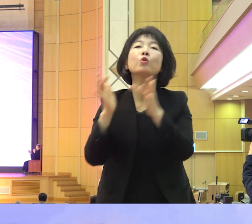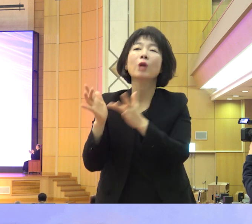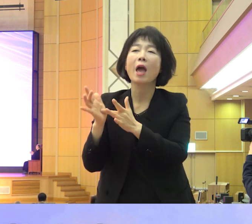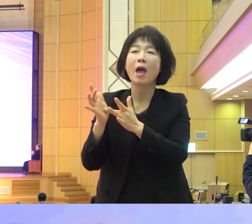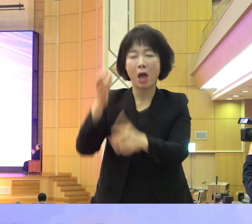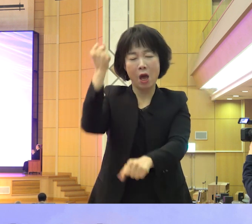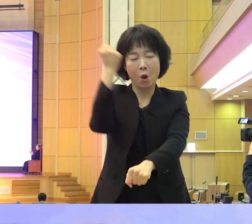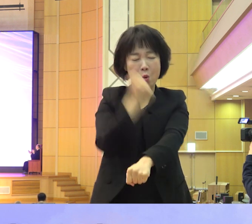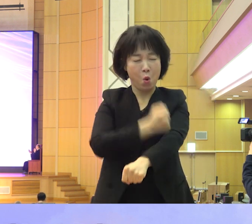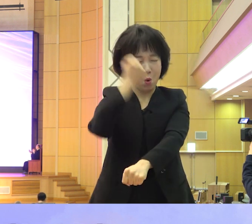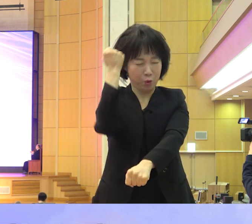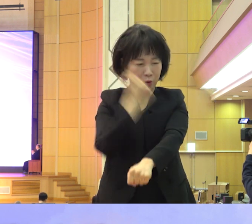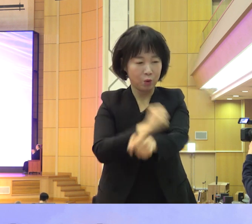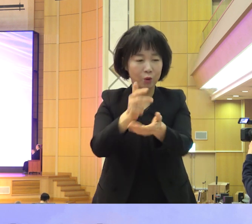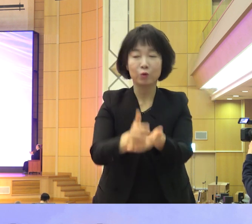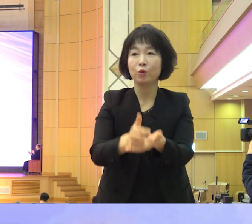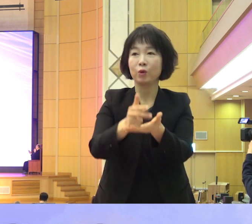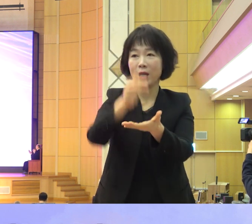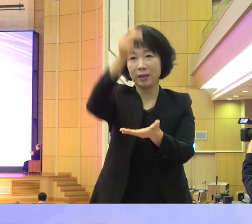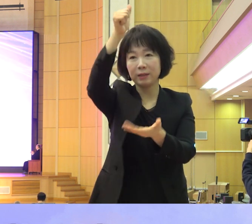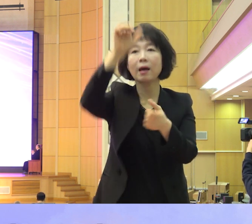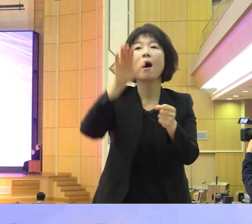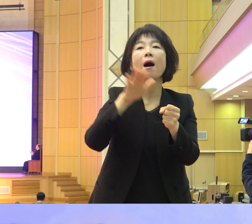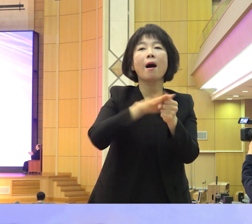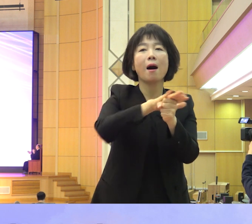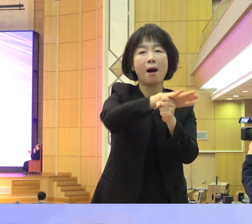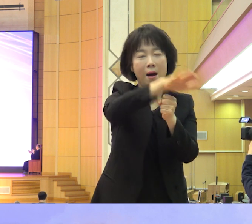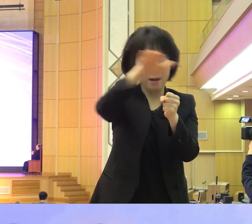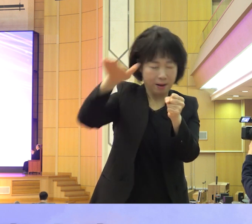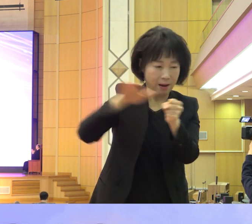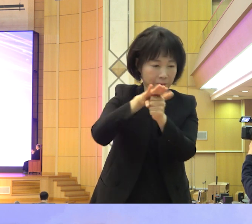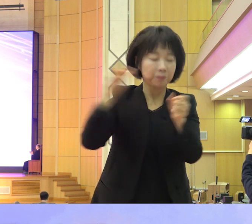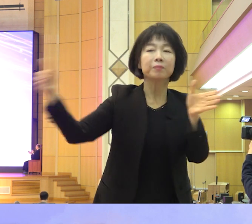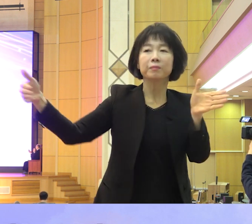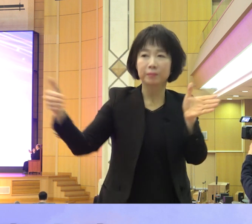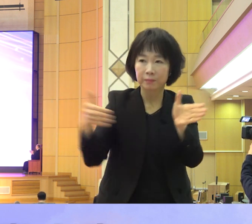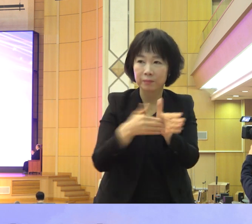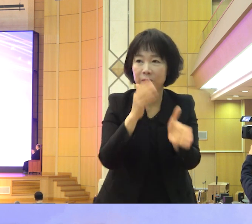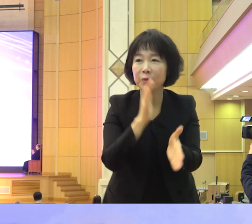찬송할지어다 예수의 공로. 주의 그 사랑